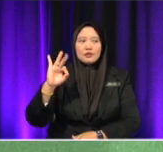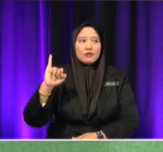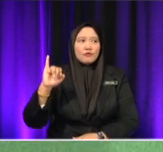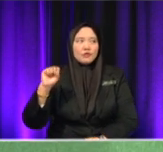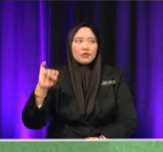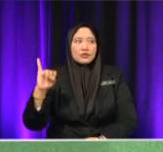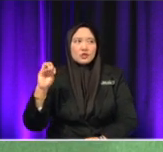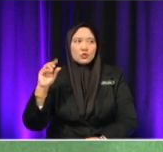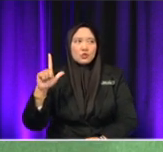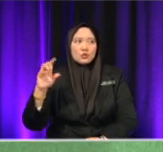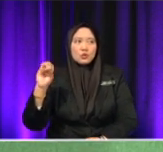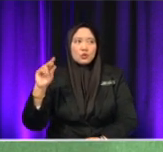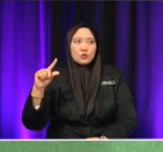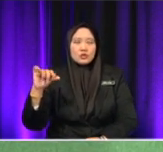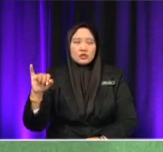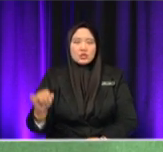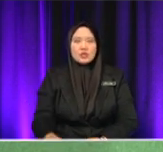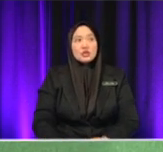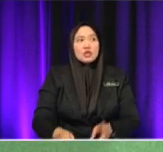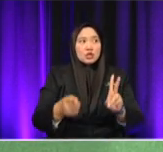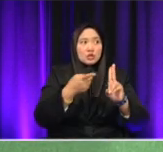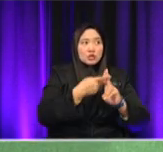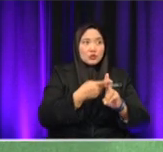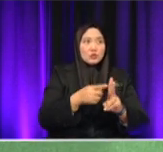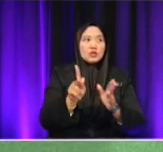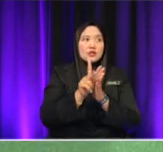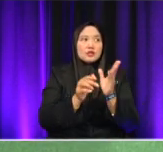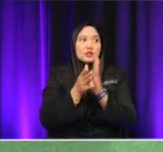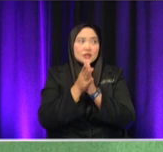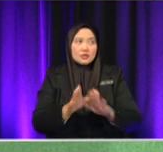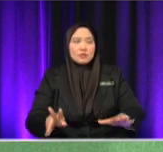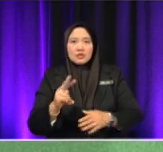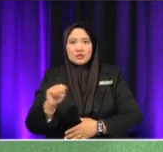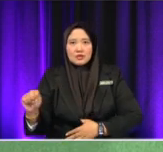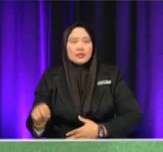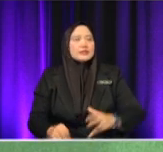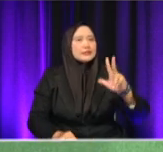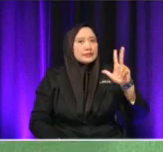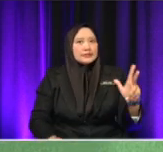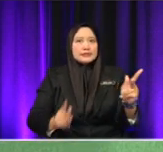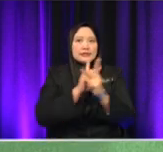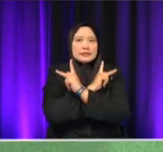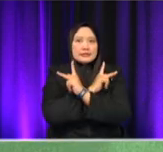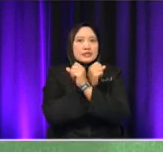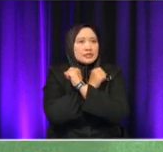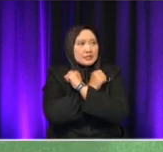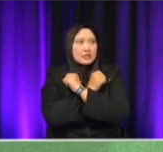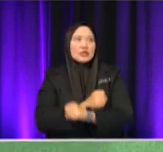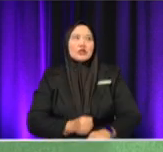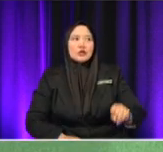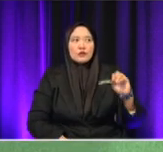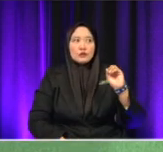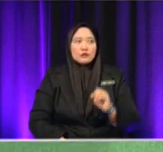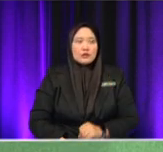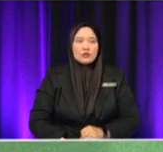istri dan keluarga kemudian keperluan kasih sayang nah itu menjadi keperluan akses sebuah keluarga kemudian daripada